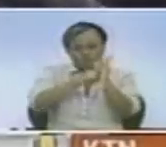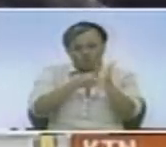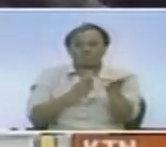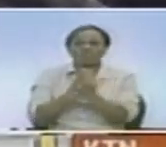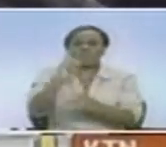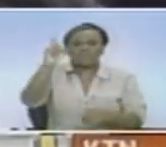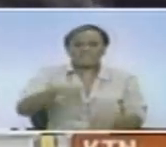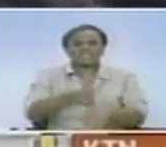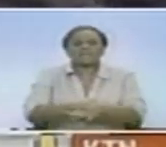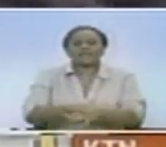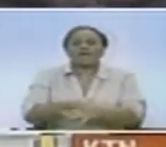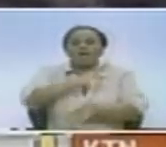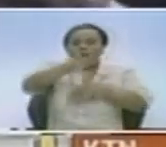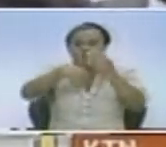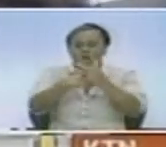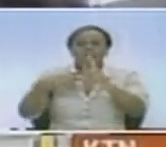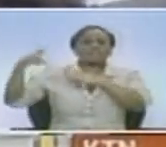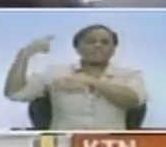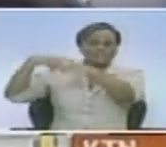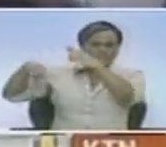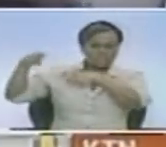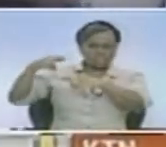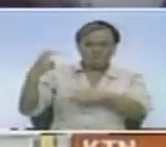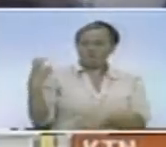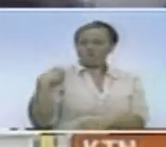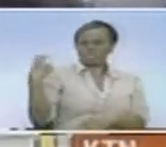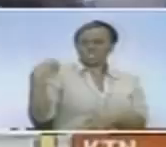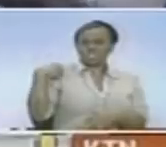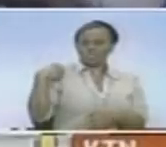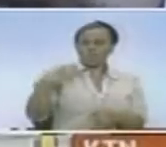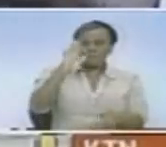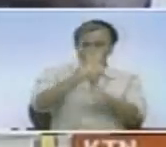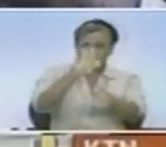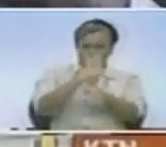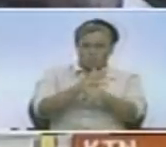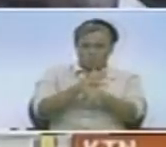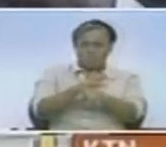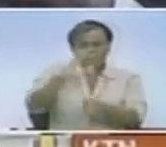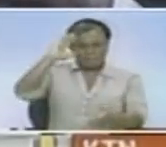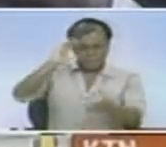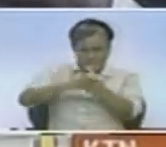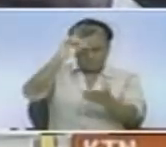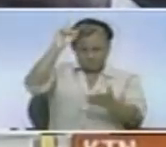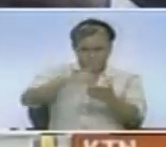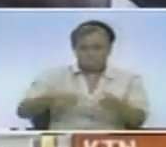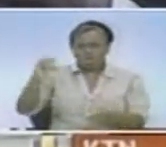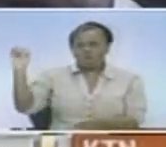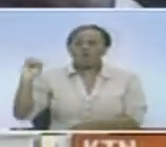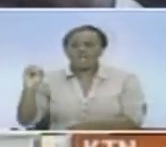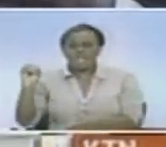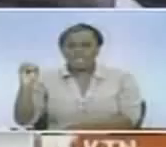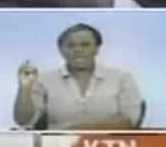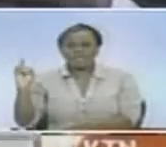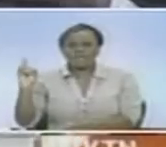But on reflection and wide consultations, we believe that Ole Lenku is